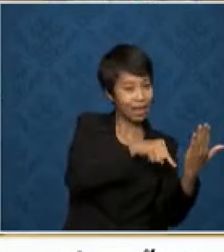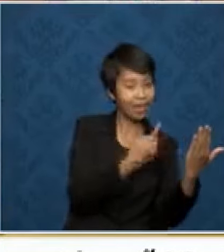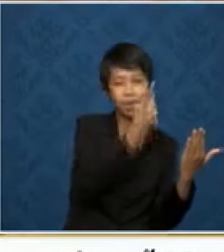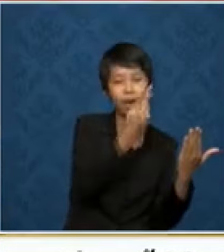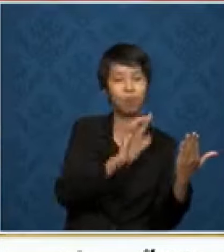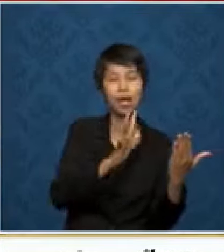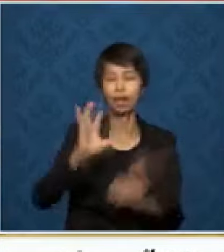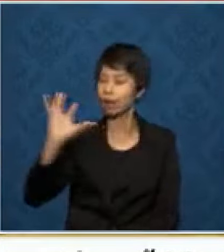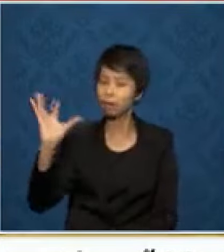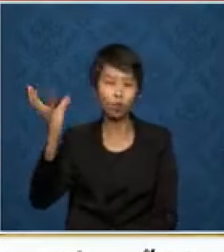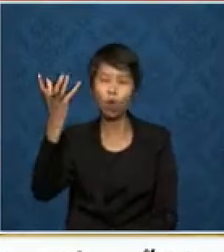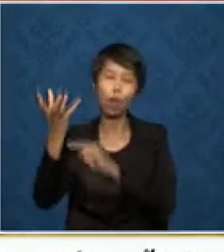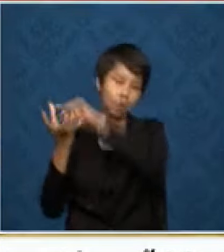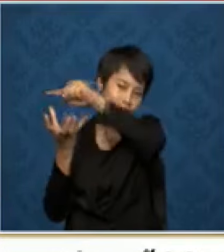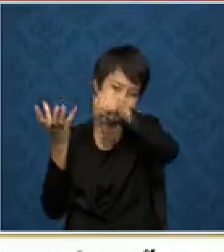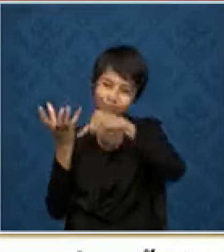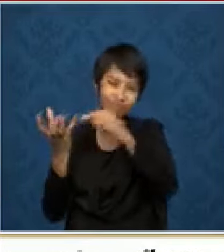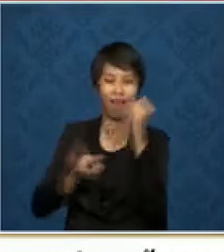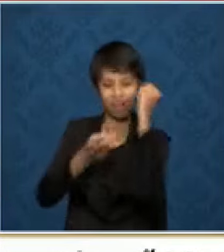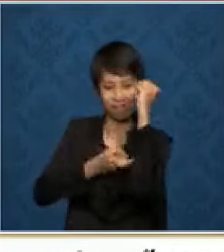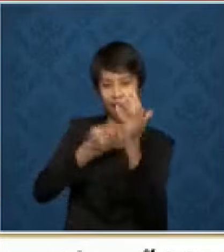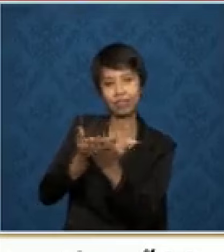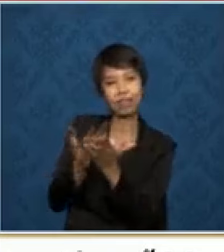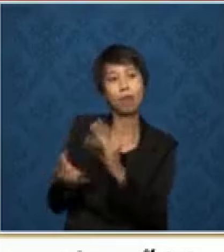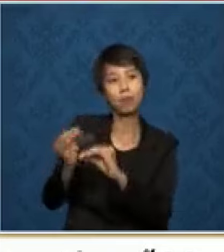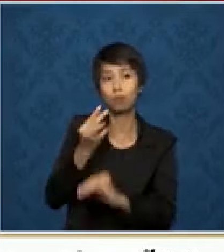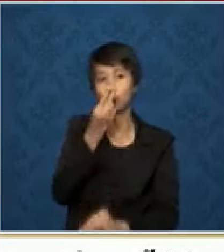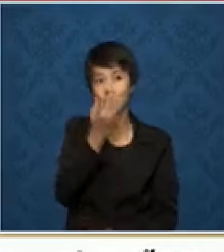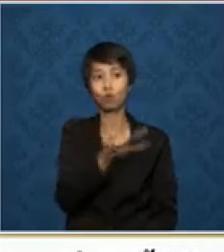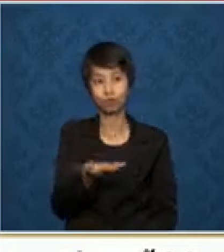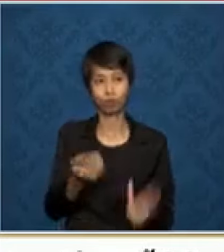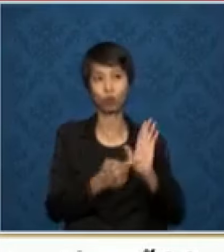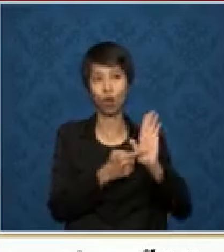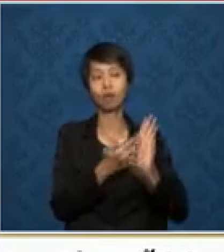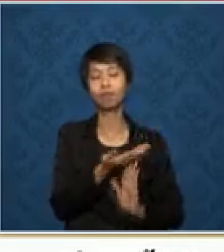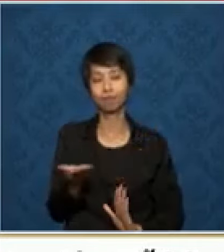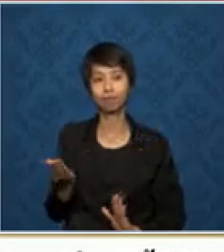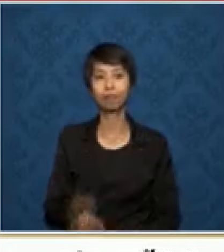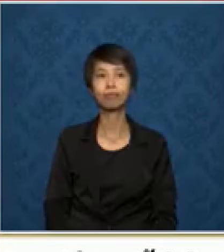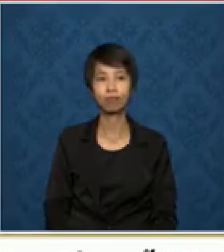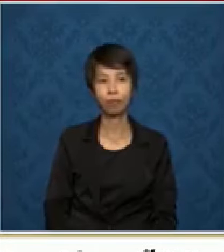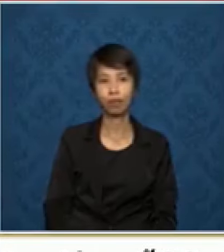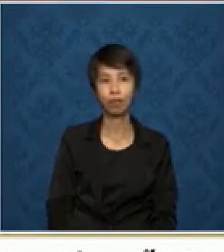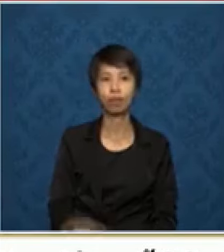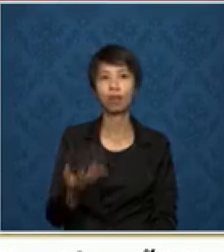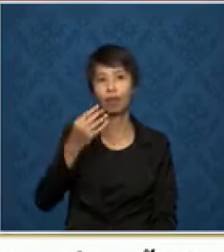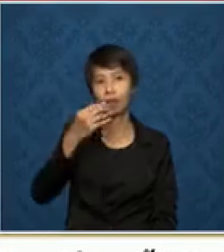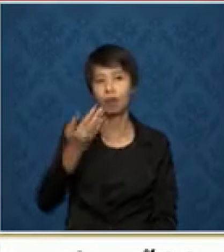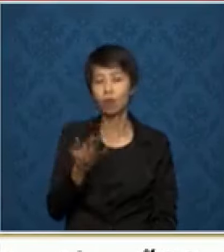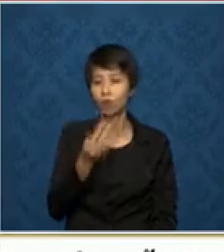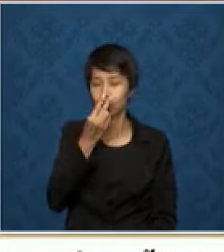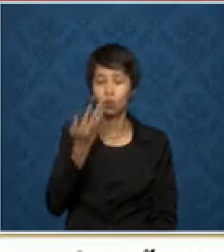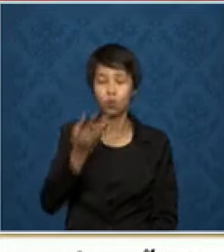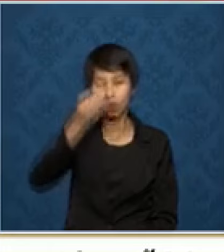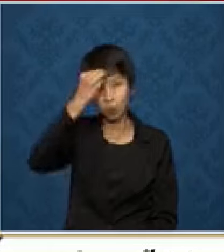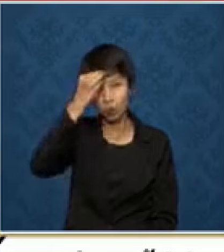โลกผมมีตัวเลขครับท่านประธานดูสิครับโตเกียวขึ้นไป 46%